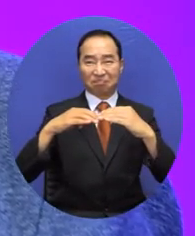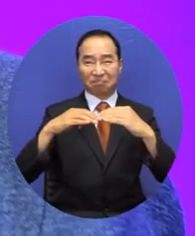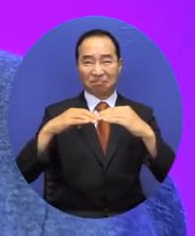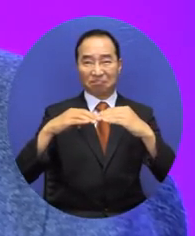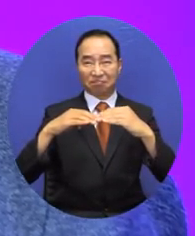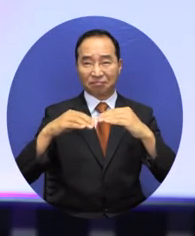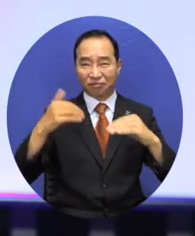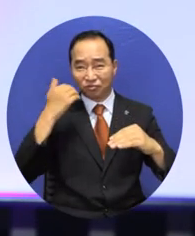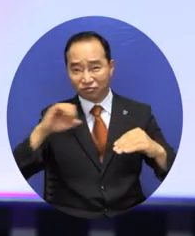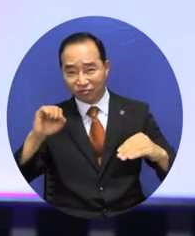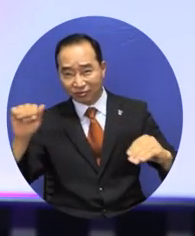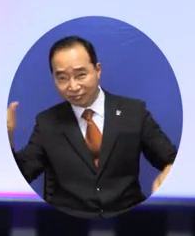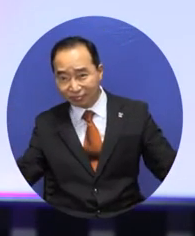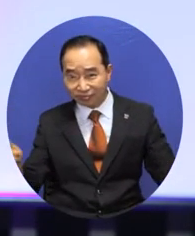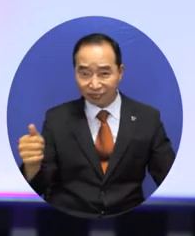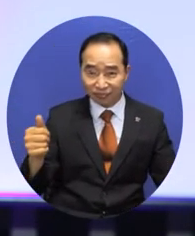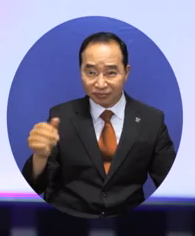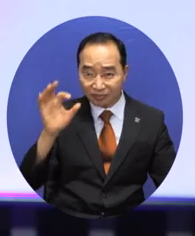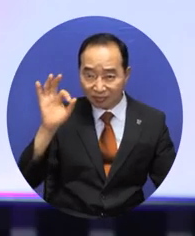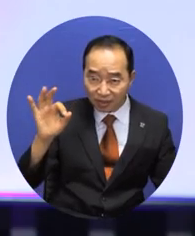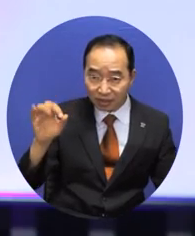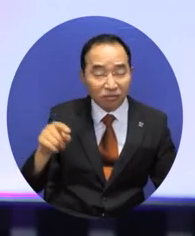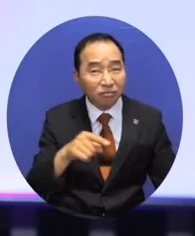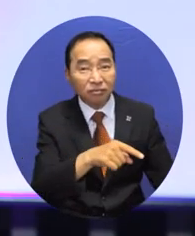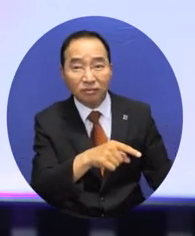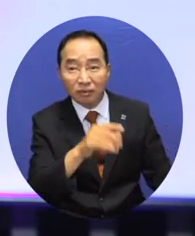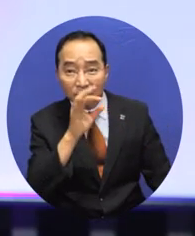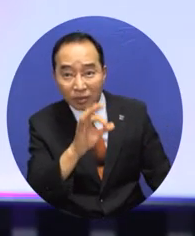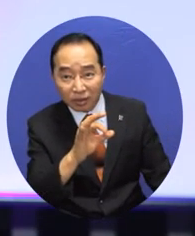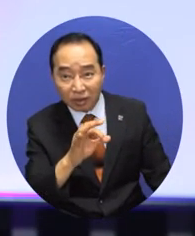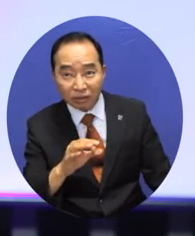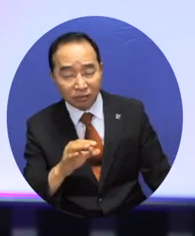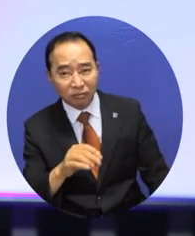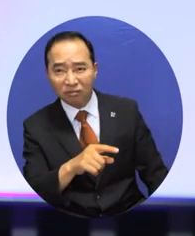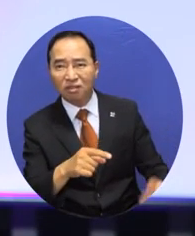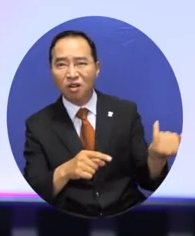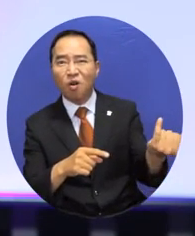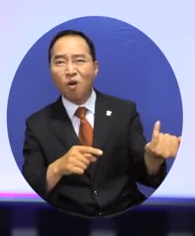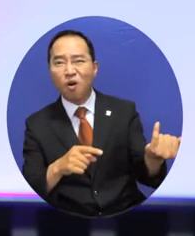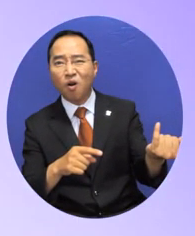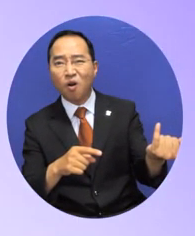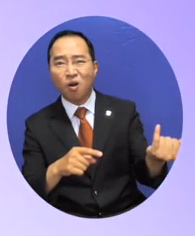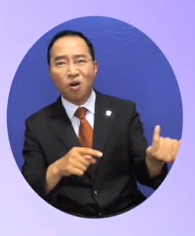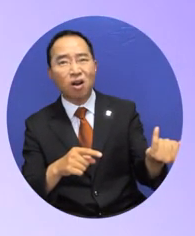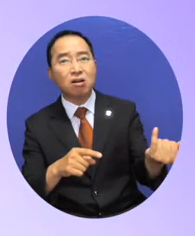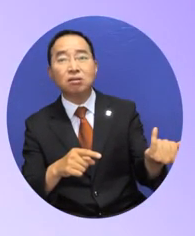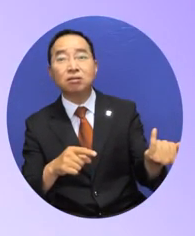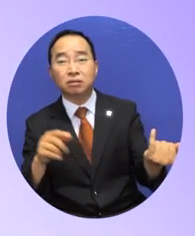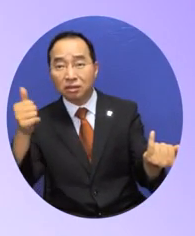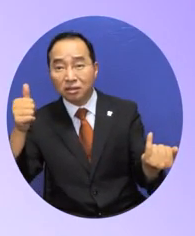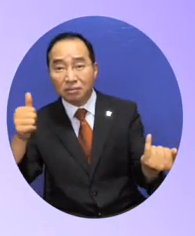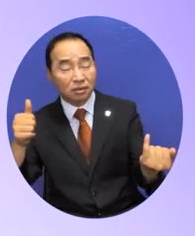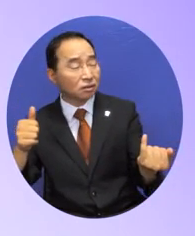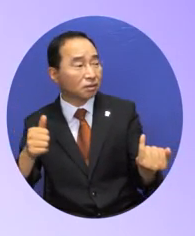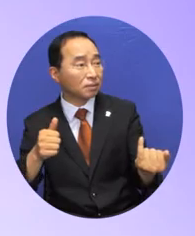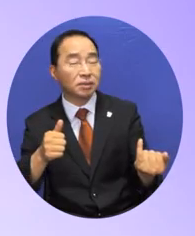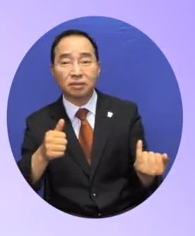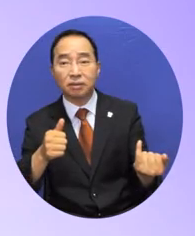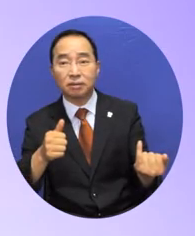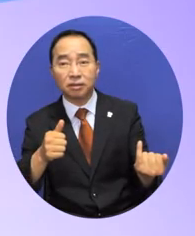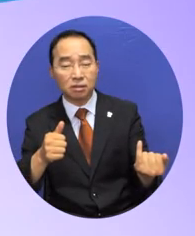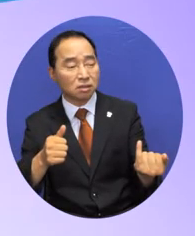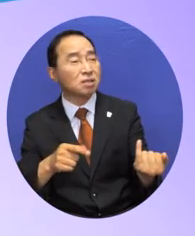나왔습니다. 그래서 봤더니 저쪽 차의 운전사가 여성이에요. 그러니까 이 사람이 뭐라